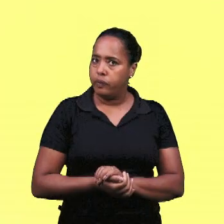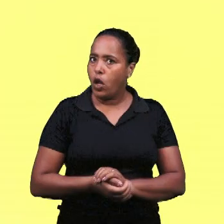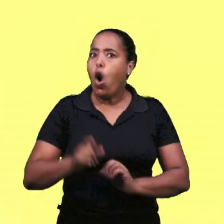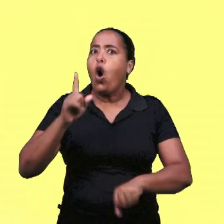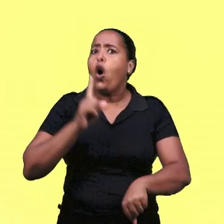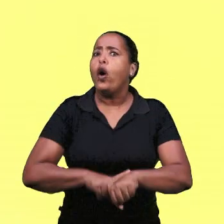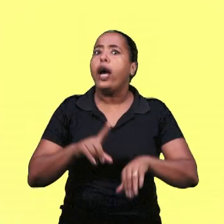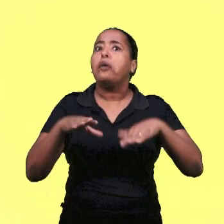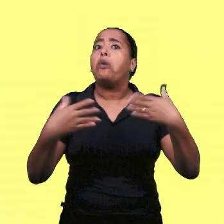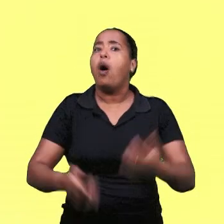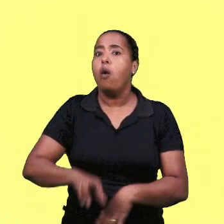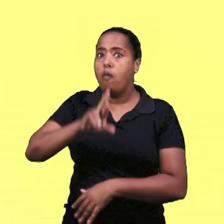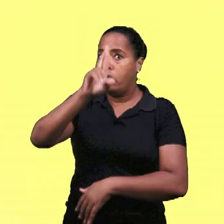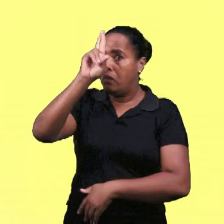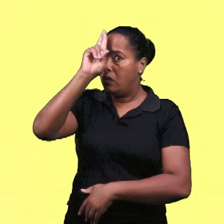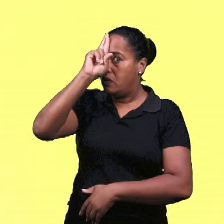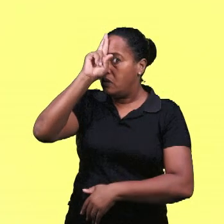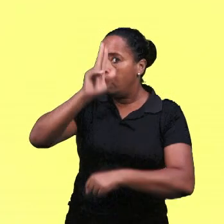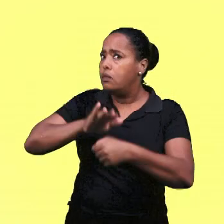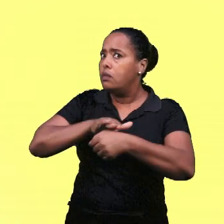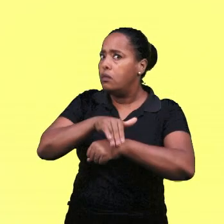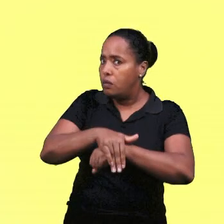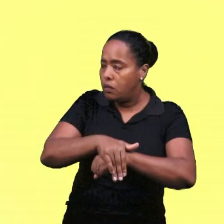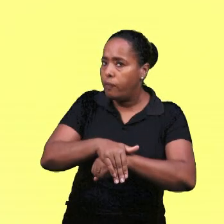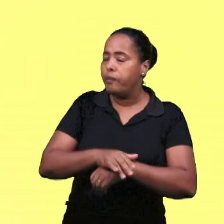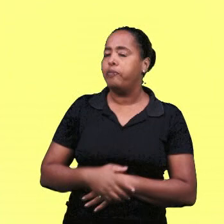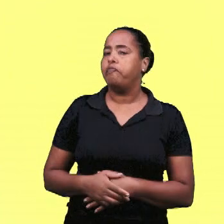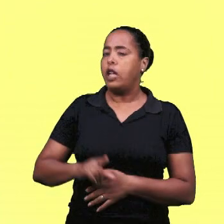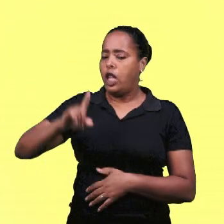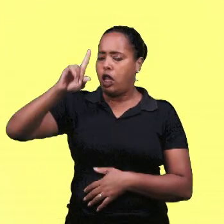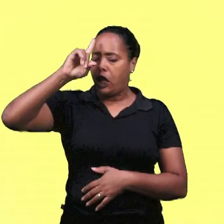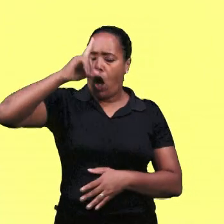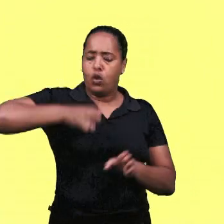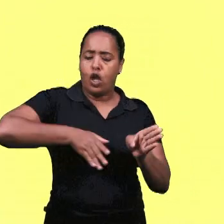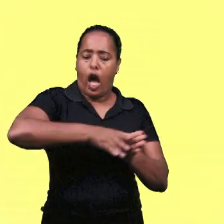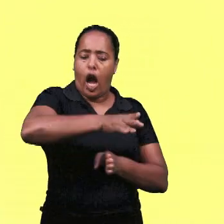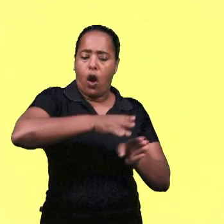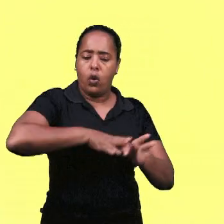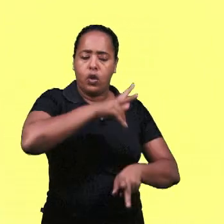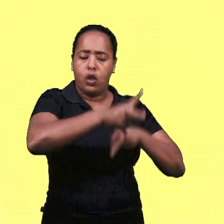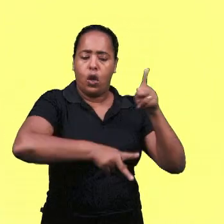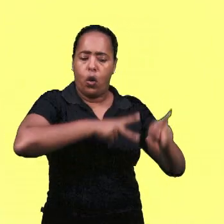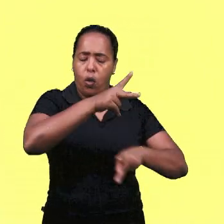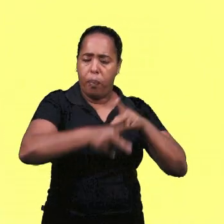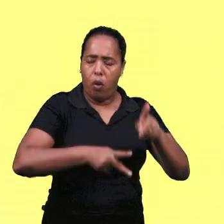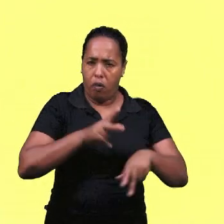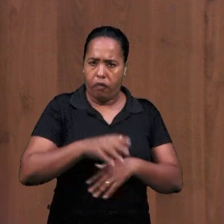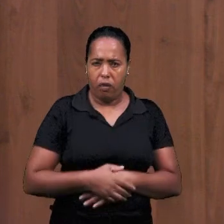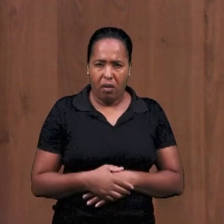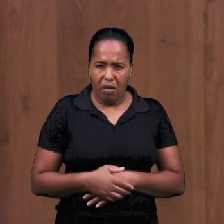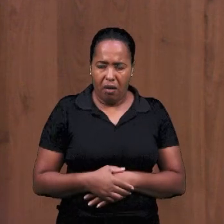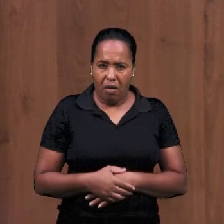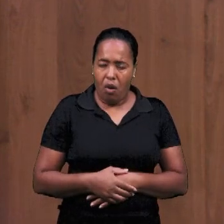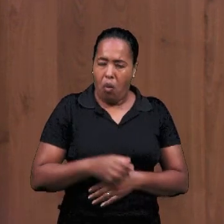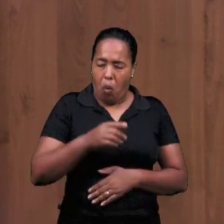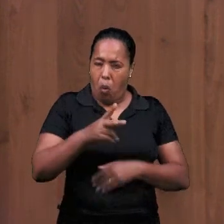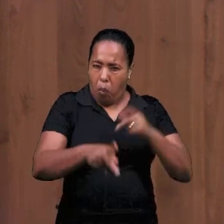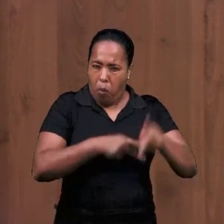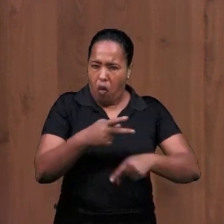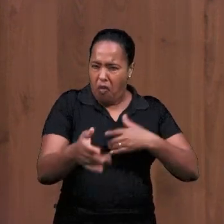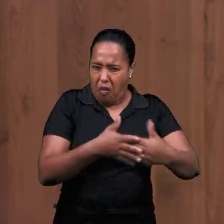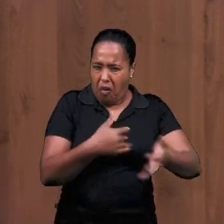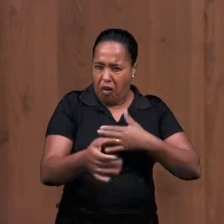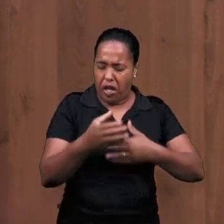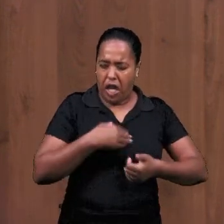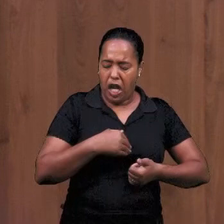À minuit, cela allait se passer. Et il a donné une orientation au peuple, parce que le peuple n'allait pas sortir de n'importe